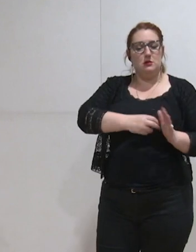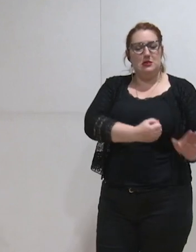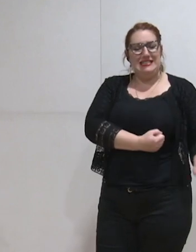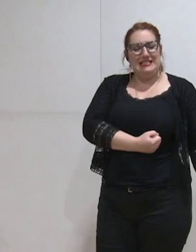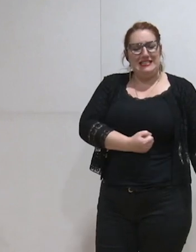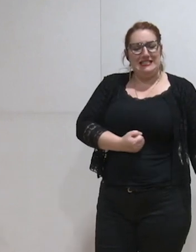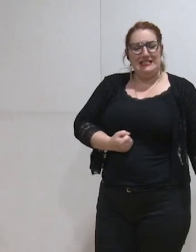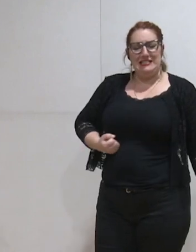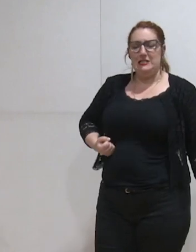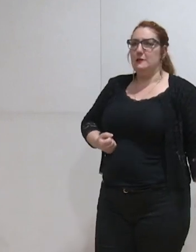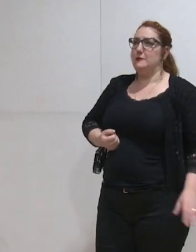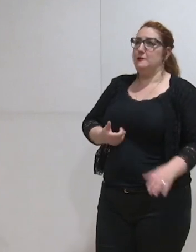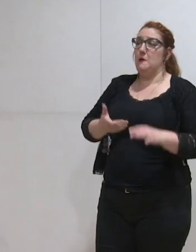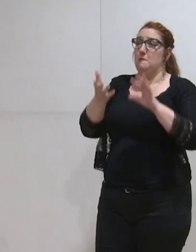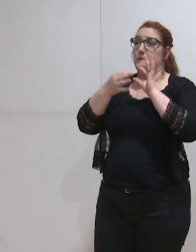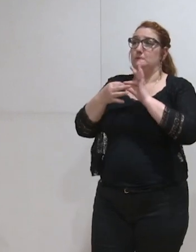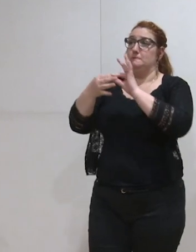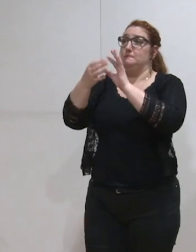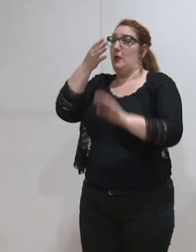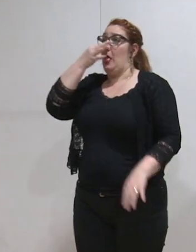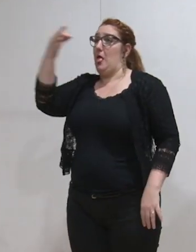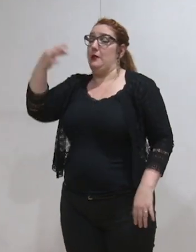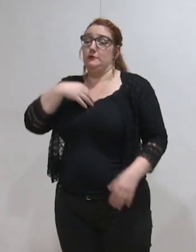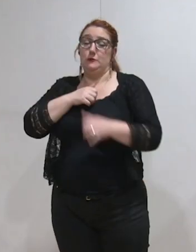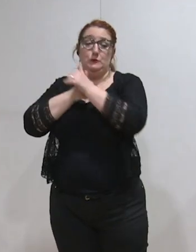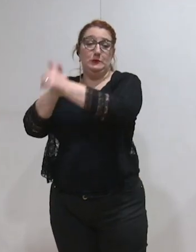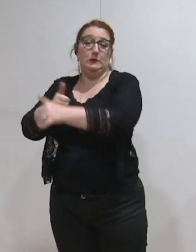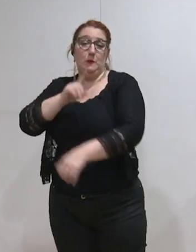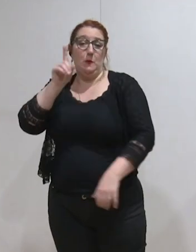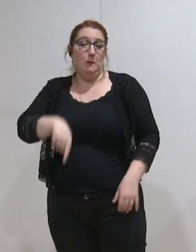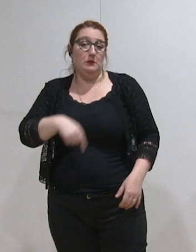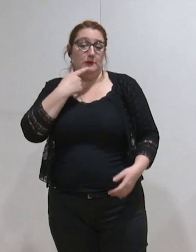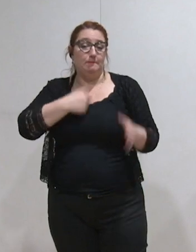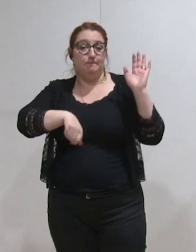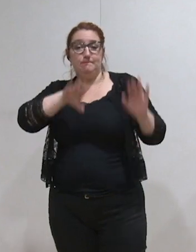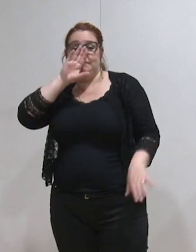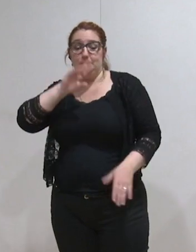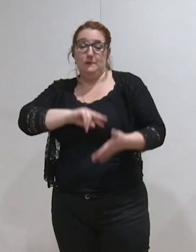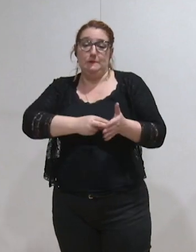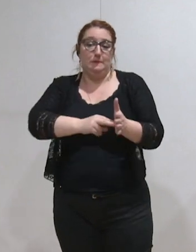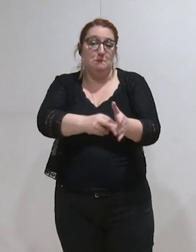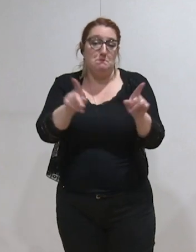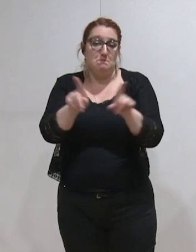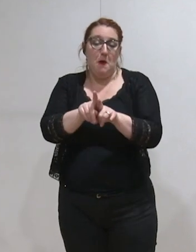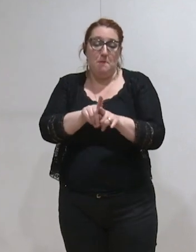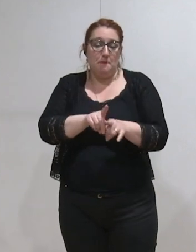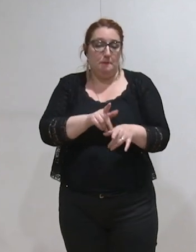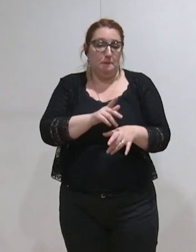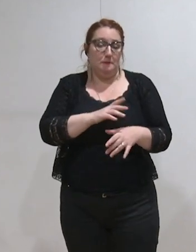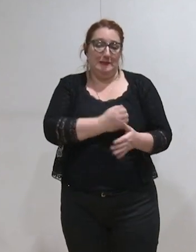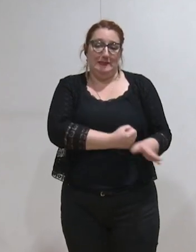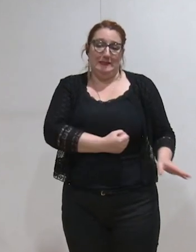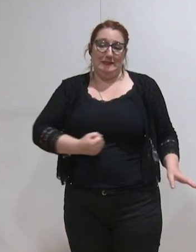impose alors que dans le même temps vous avez encore une fois décidé c'était quelque chose